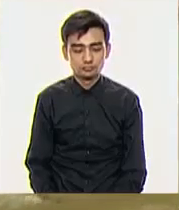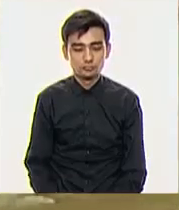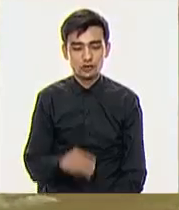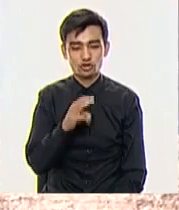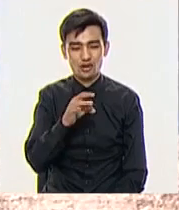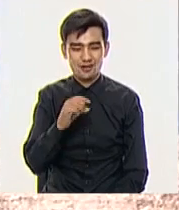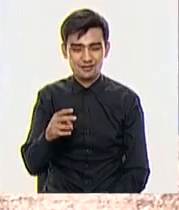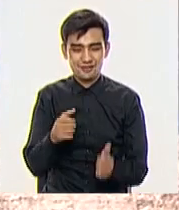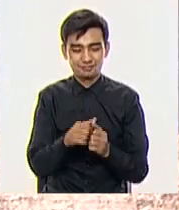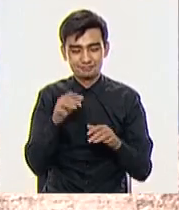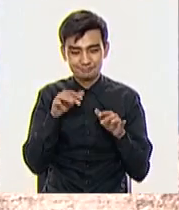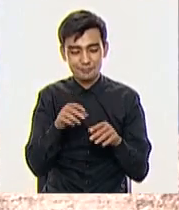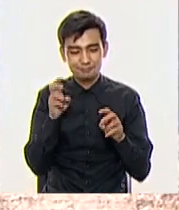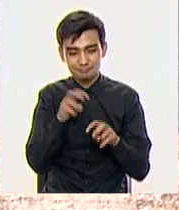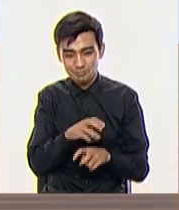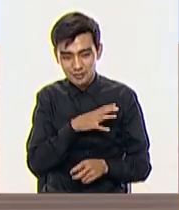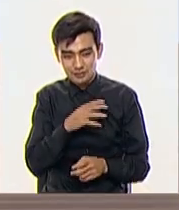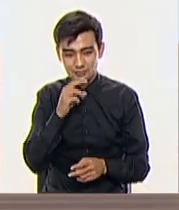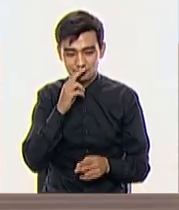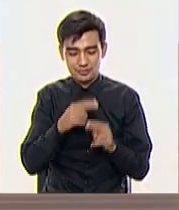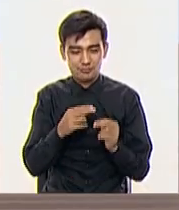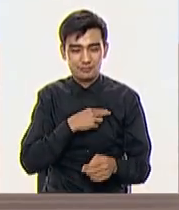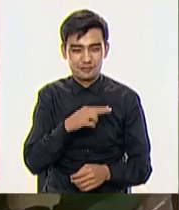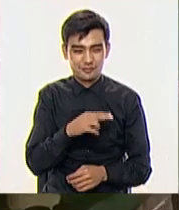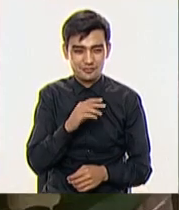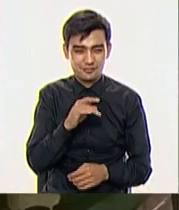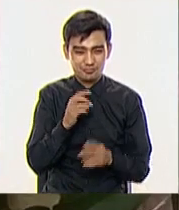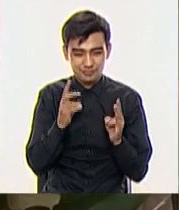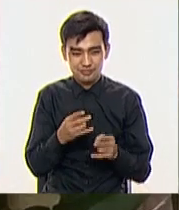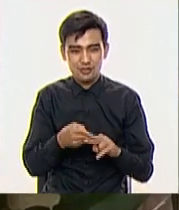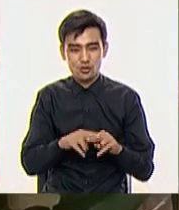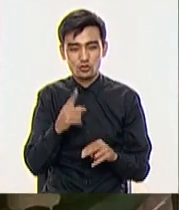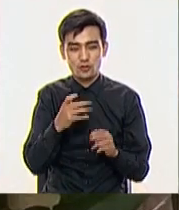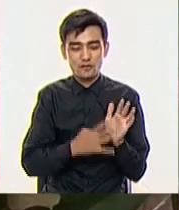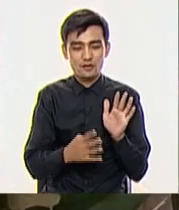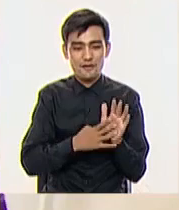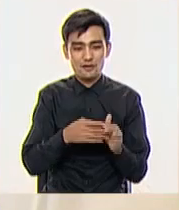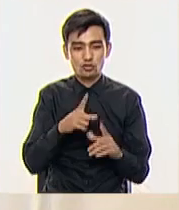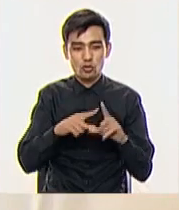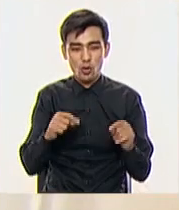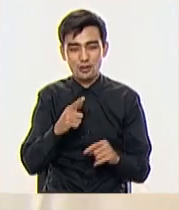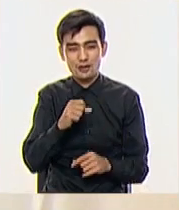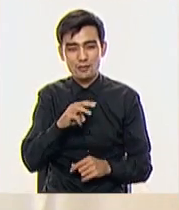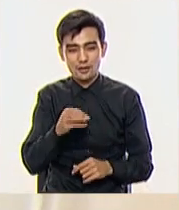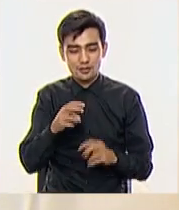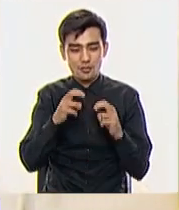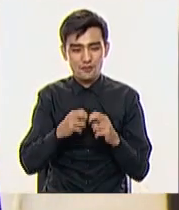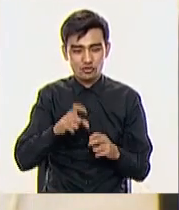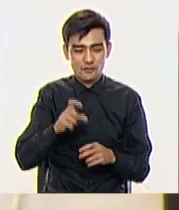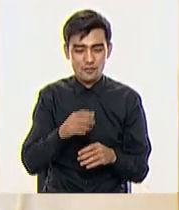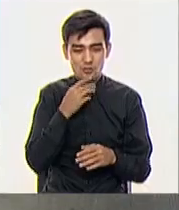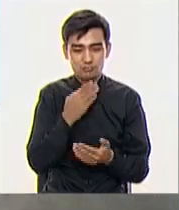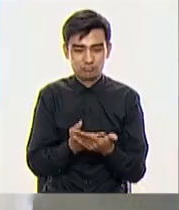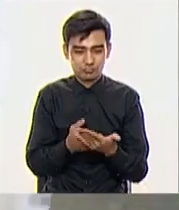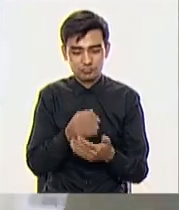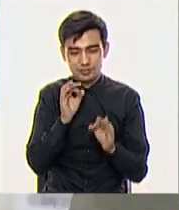Шарын шатқалына барып, жазатайым болған жасөспірімдердің ата-аналары бүгін нөмірі 199 мектеп гимназиясында тергеушіге түсініктеме берді.